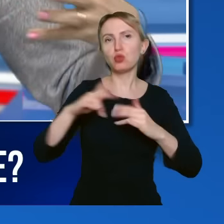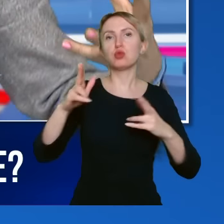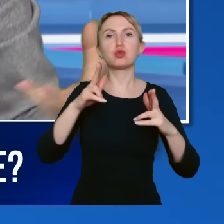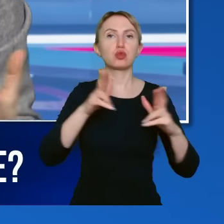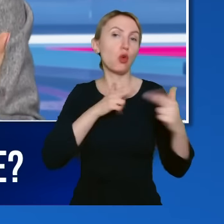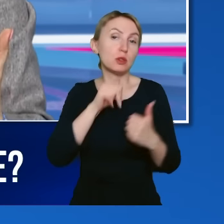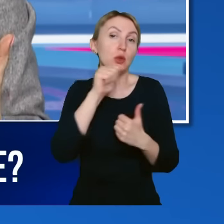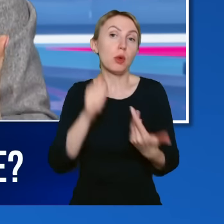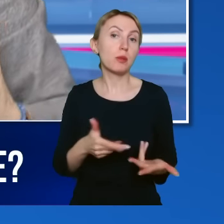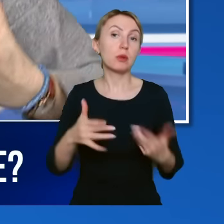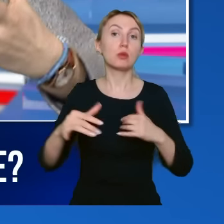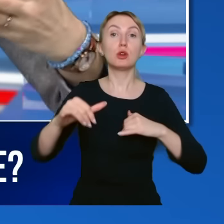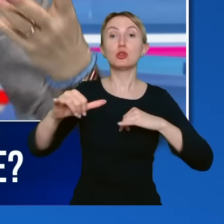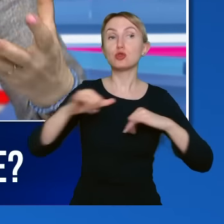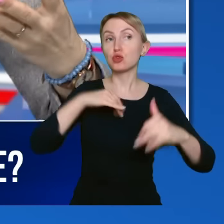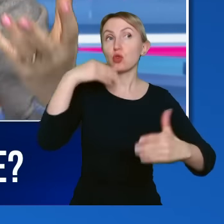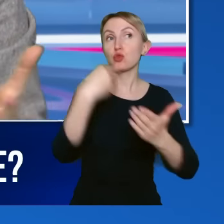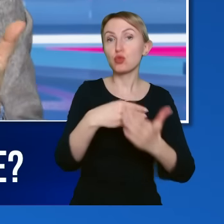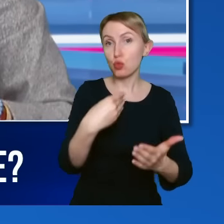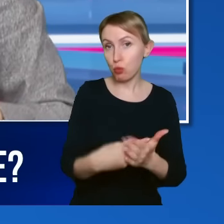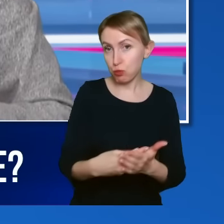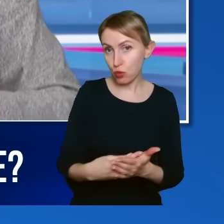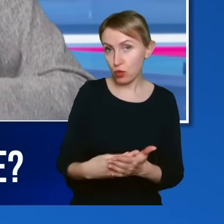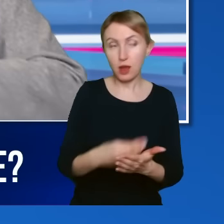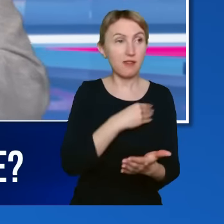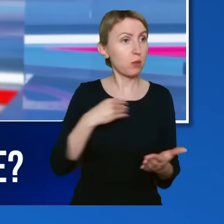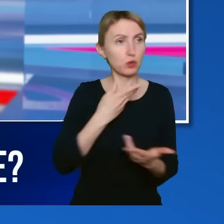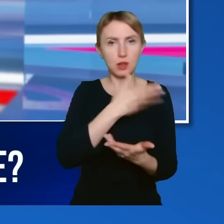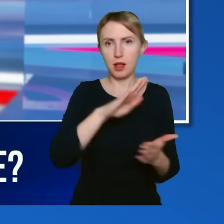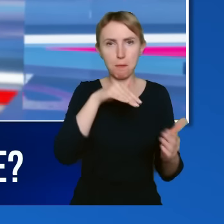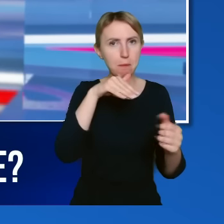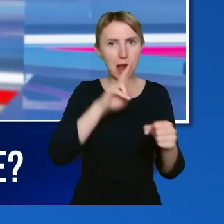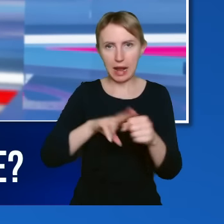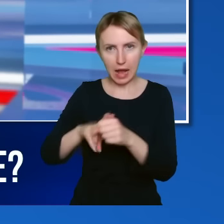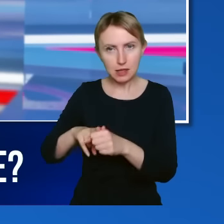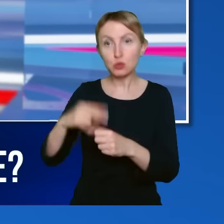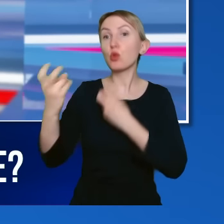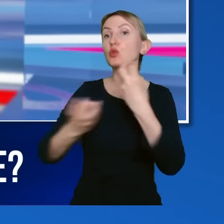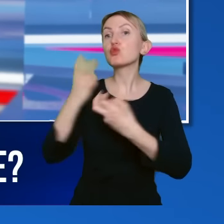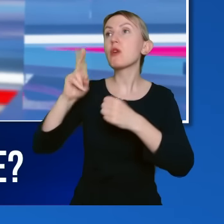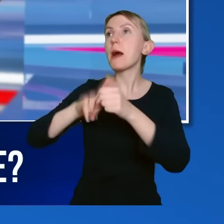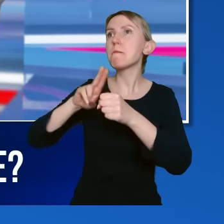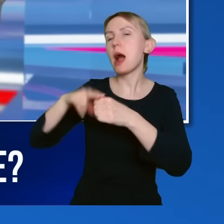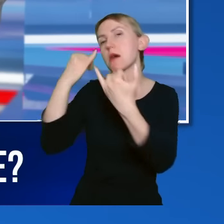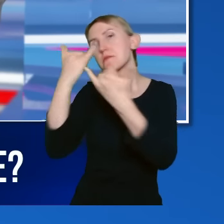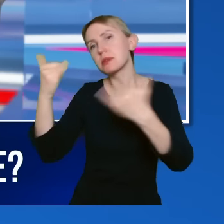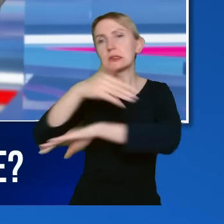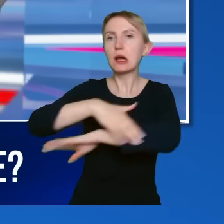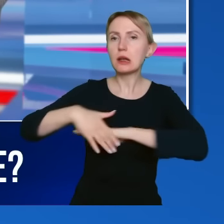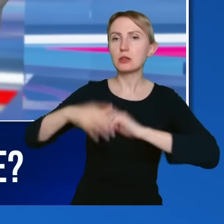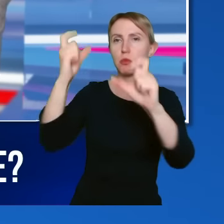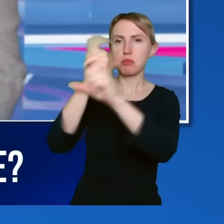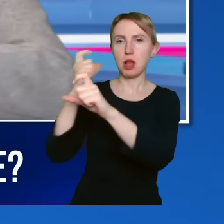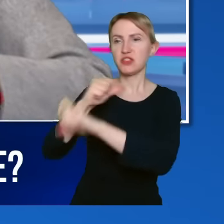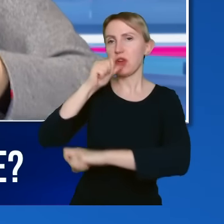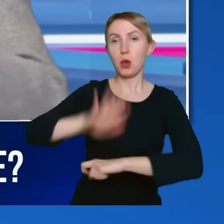czyli rząd skupuje. Jak się w Polsce nie znajdą magazyny, to rozumiem, szuka magazynów gdzieś w